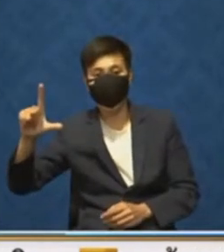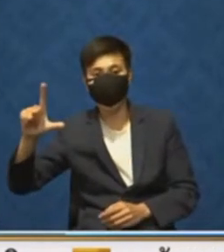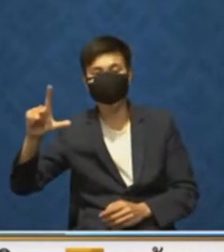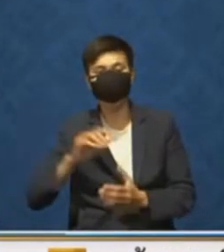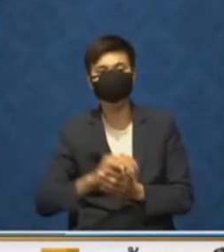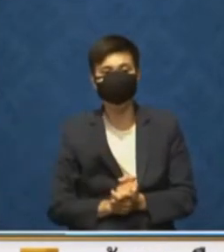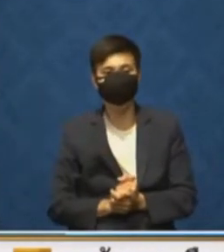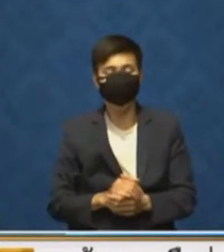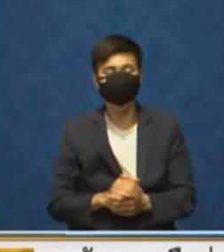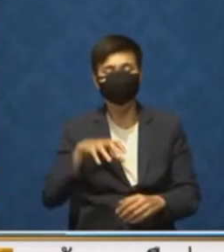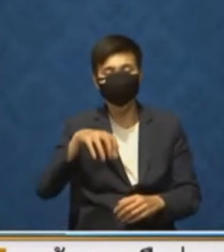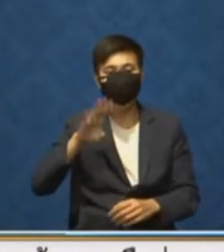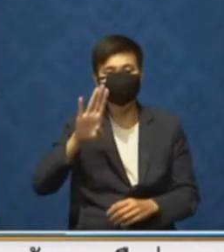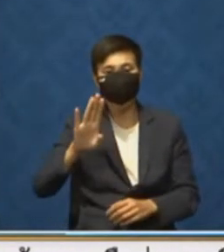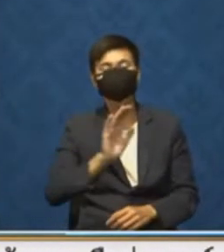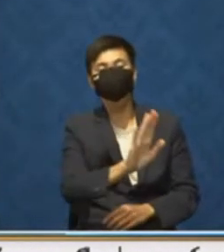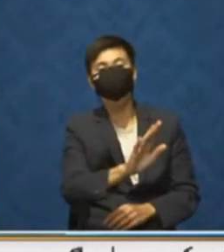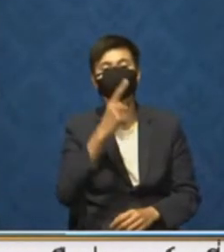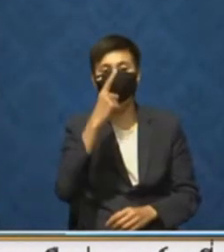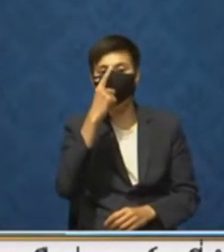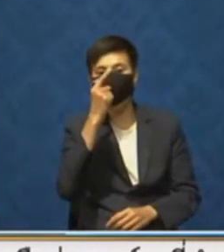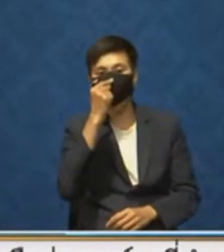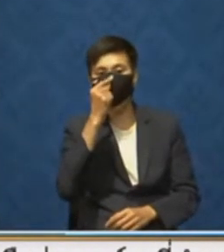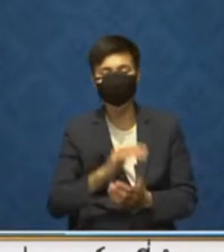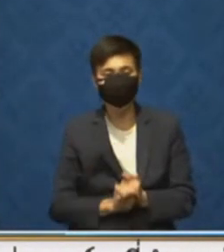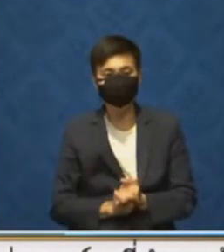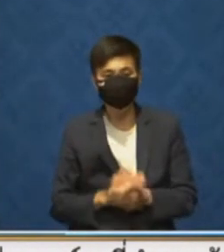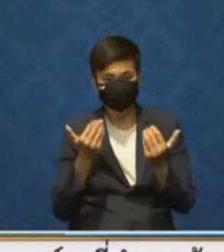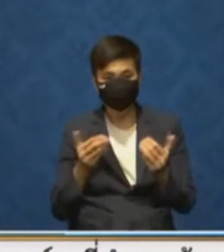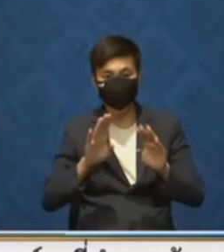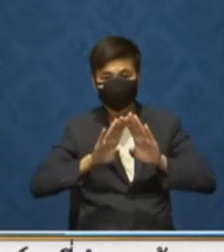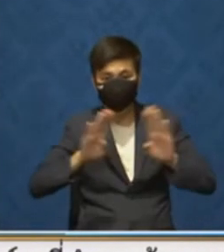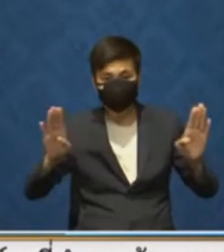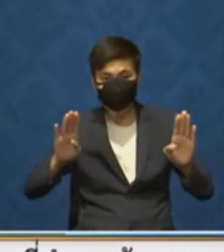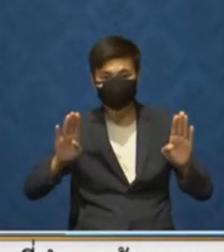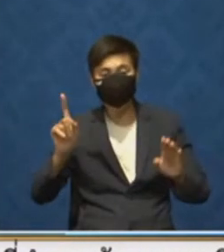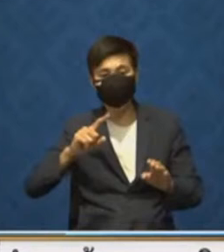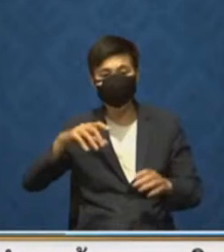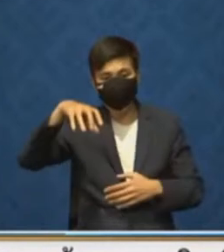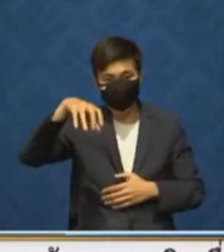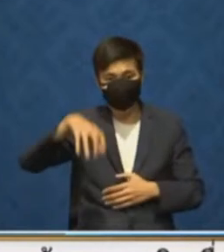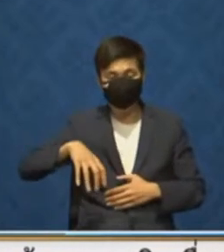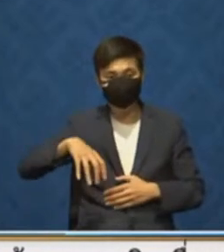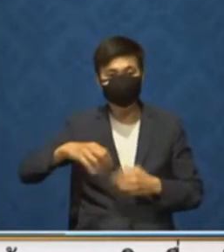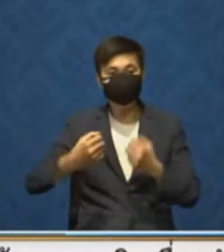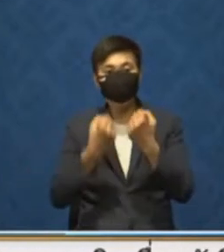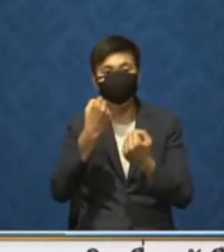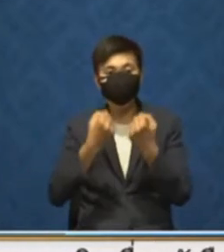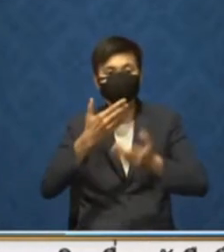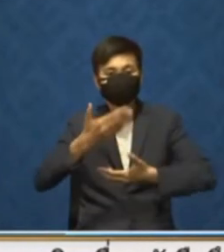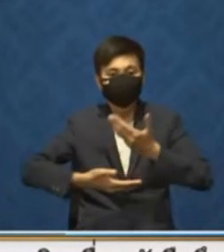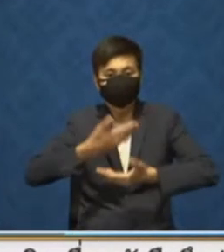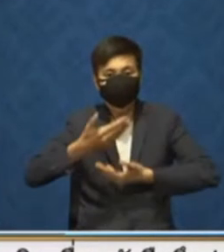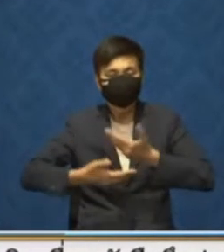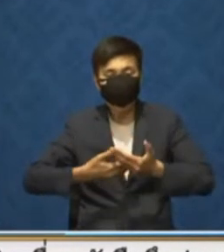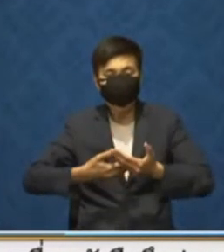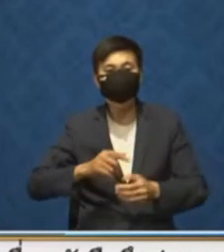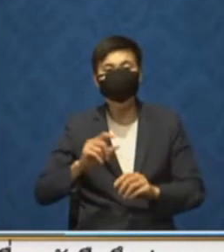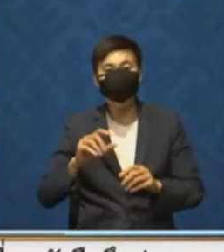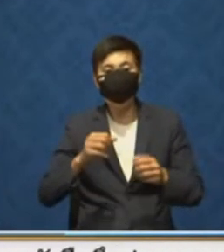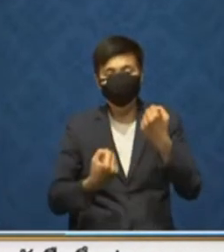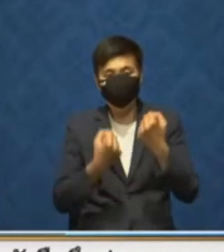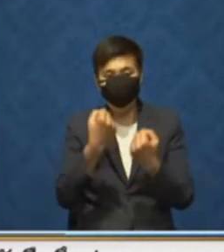เครดิต Firstบอสตันเขากำลังจะเปิดโชว์รูมเพิ่มอีก 6โชว์รูมและอีกไม่นานเขาจะเอาให้ครบ